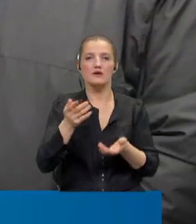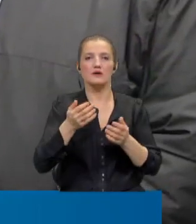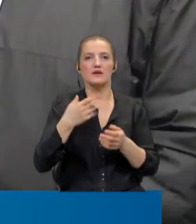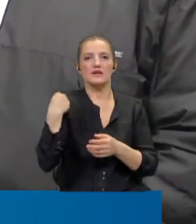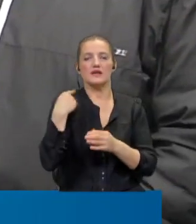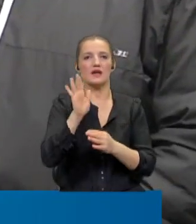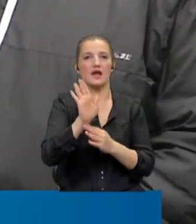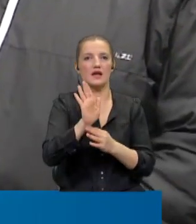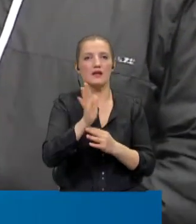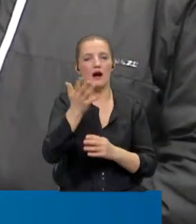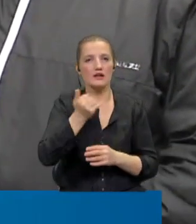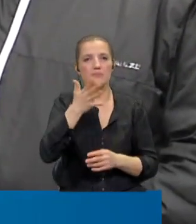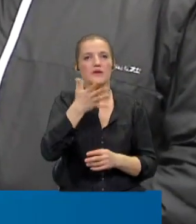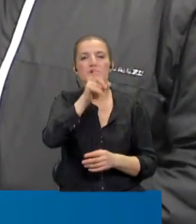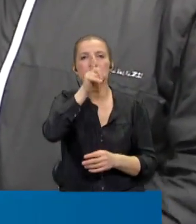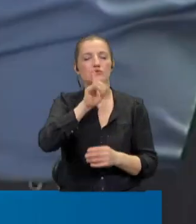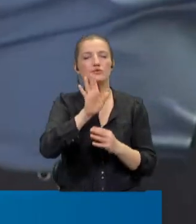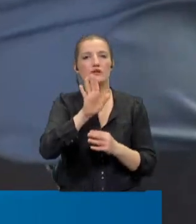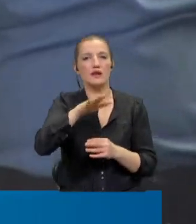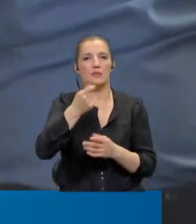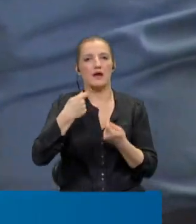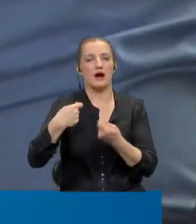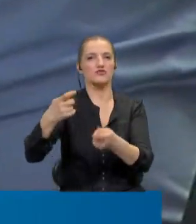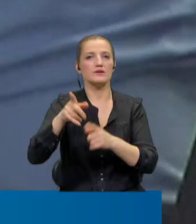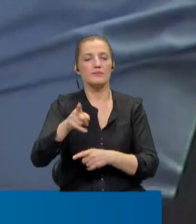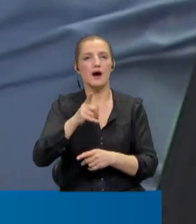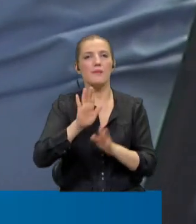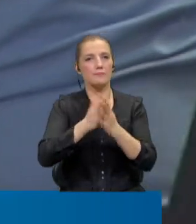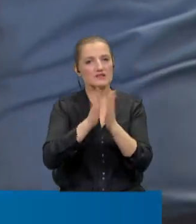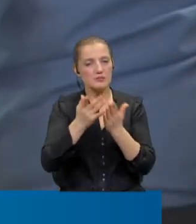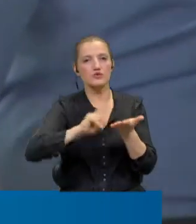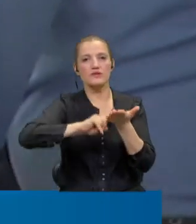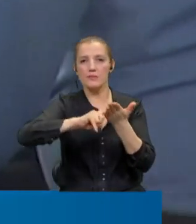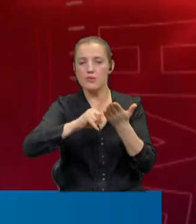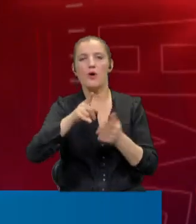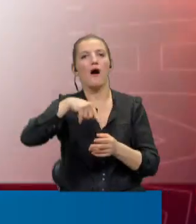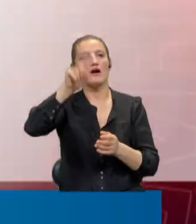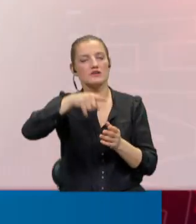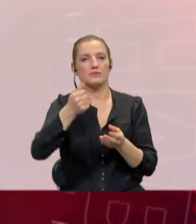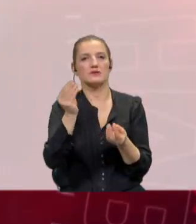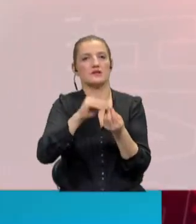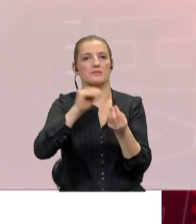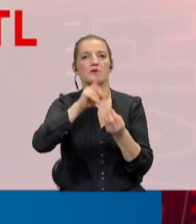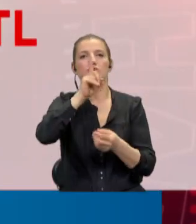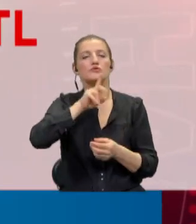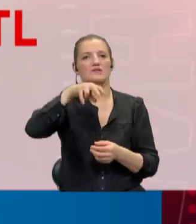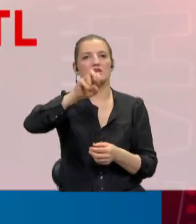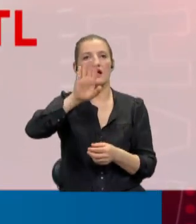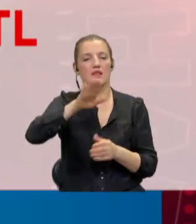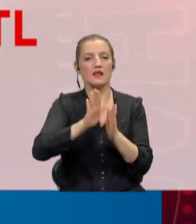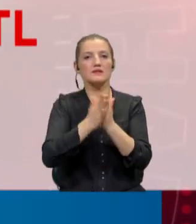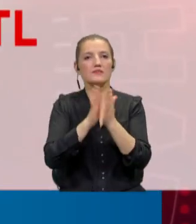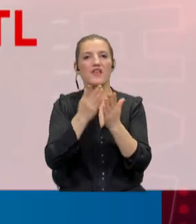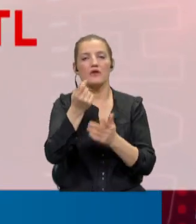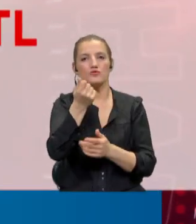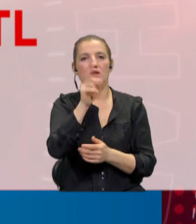yeni ehliyet aldım hem 500 liraya yakın para Mısır tehlikeli pasaport ehliyet ve tapu harçlarında zamlandı 187 olan pasaport